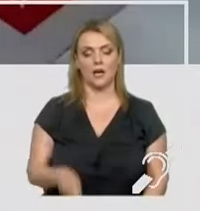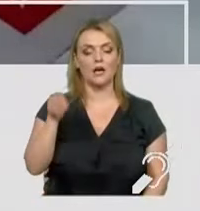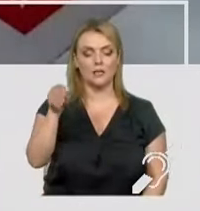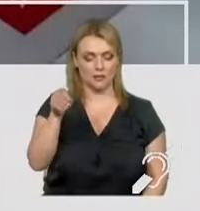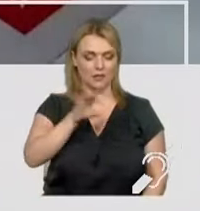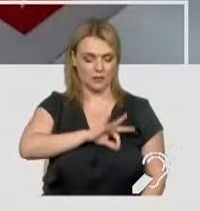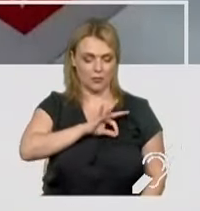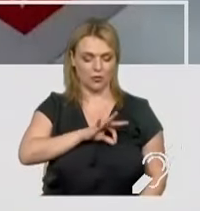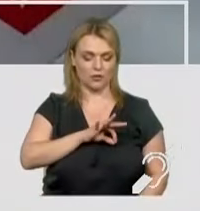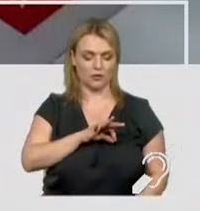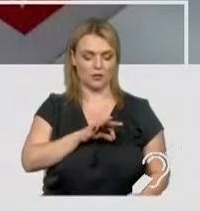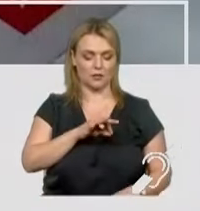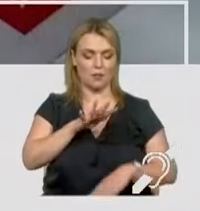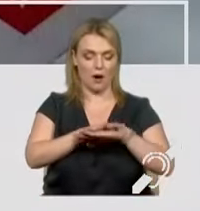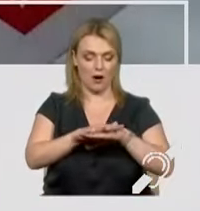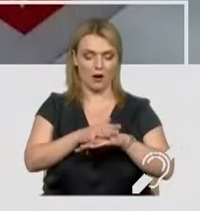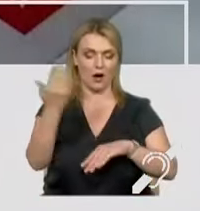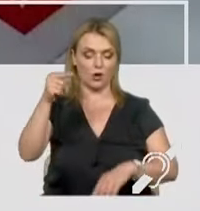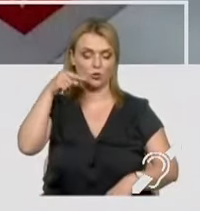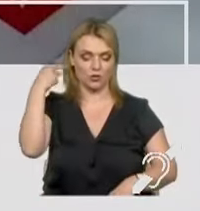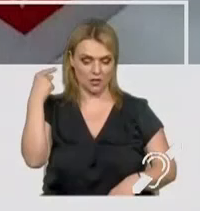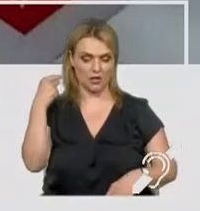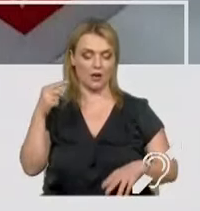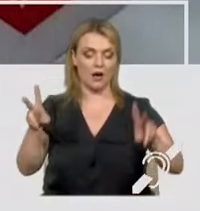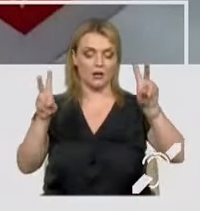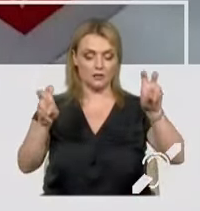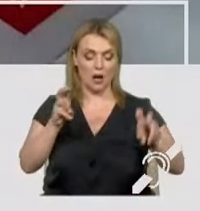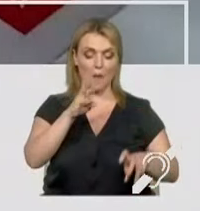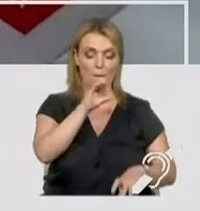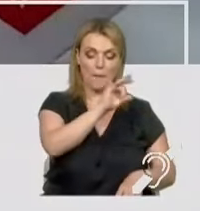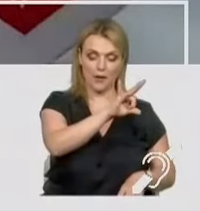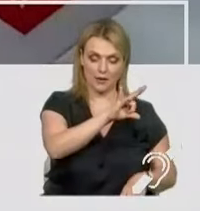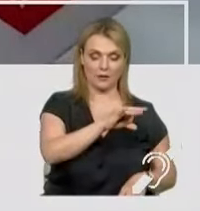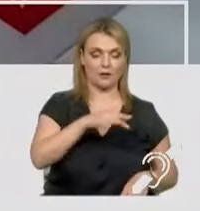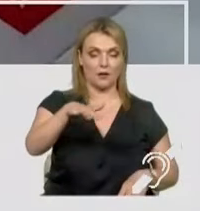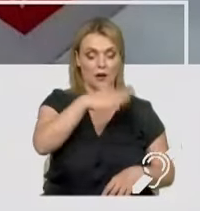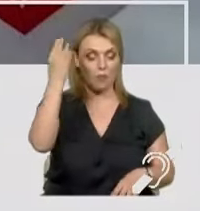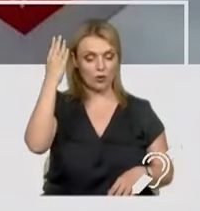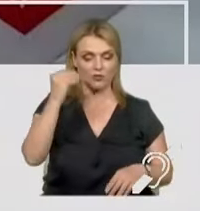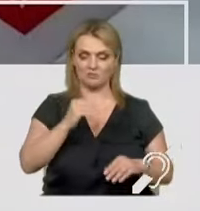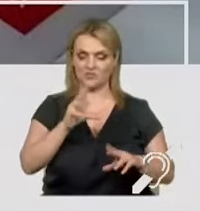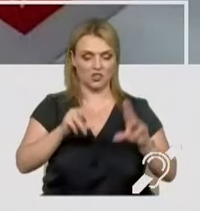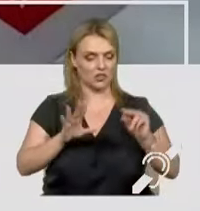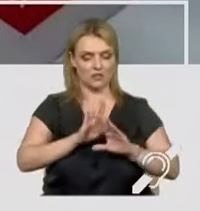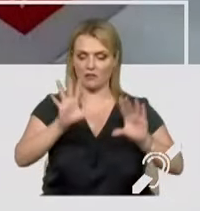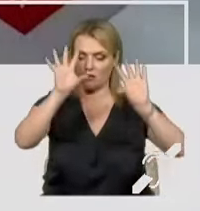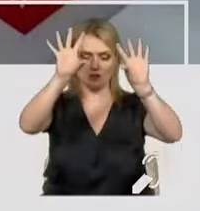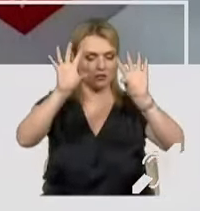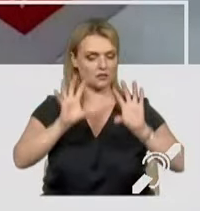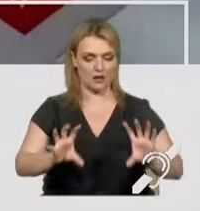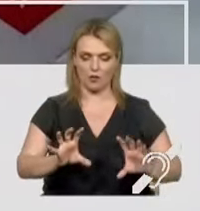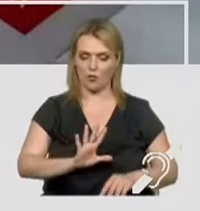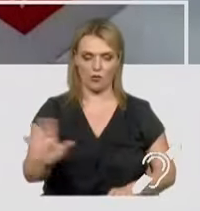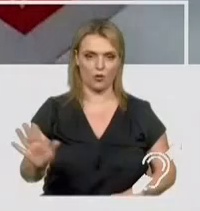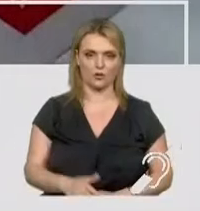Utilizarea cardurilor rusești MIR pe teritoriul Republicii Moldova este ilegală și are consecințe penale, a declarat Anca